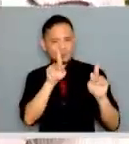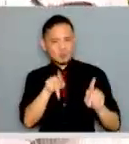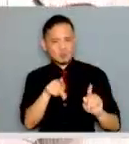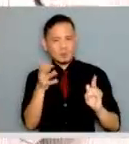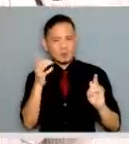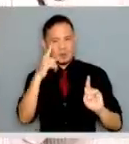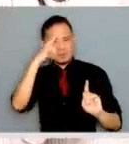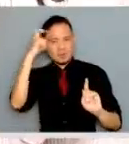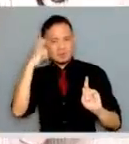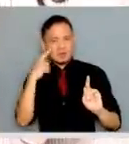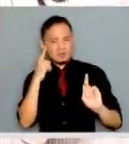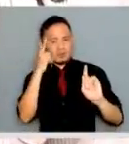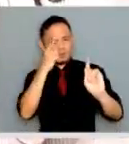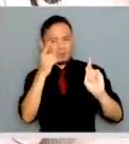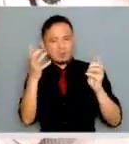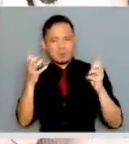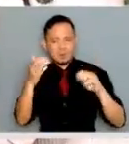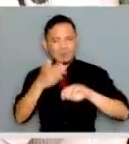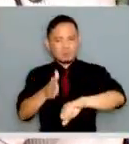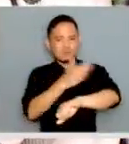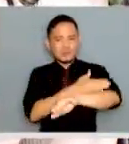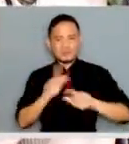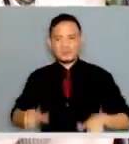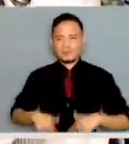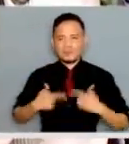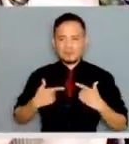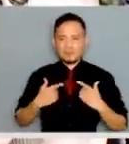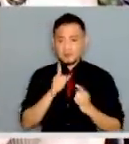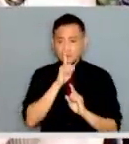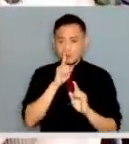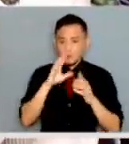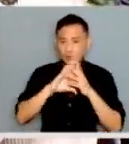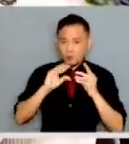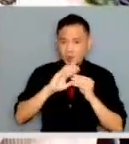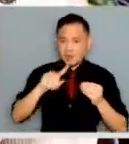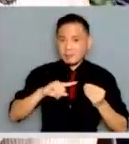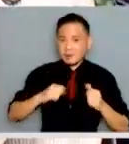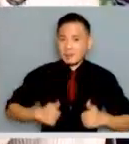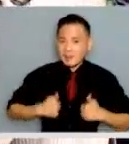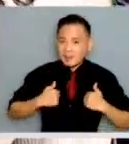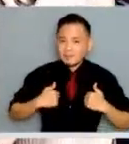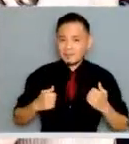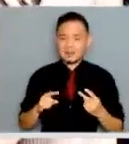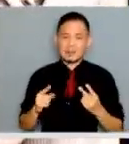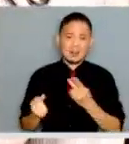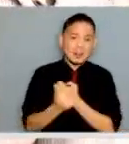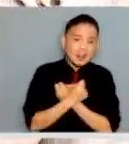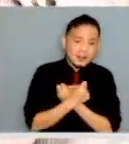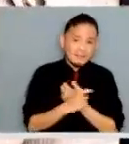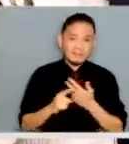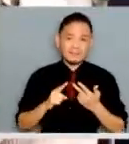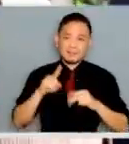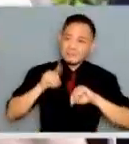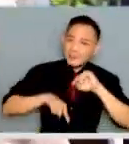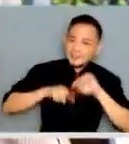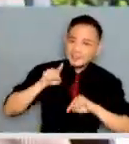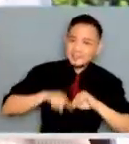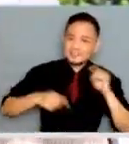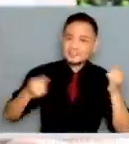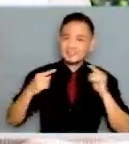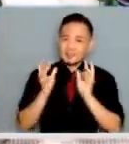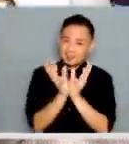wants to make their life better. Yeah. So simply put, it's a story about life and love and friends. Community.